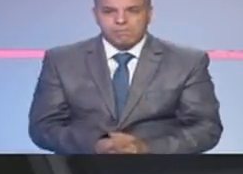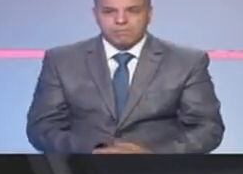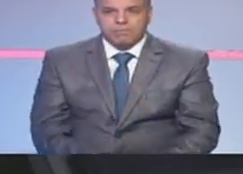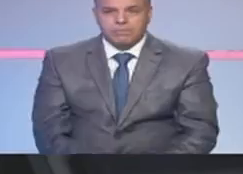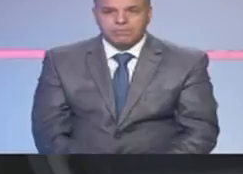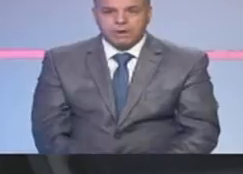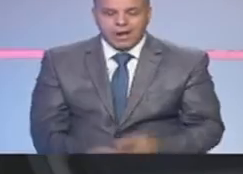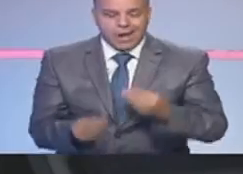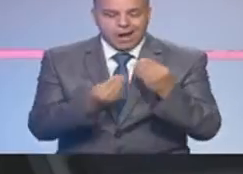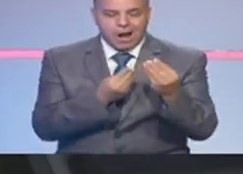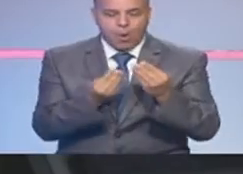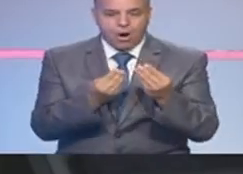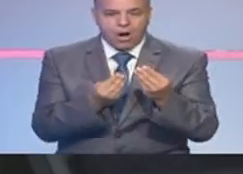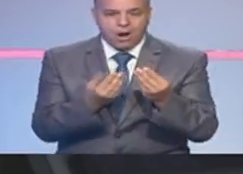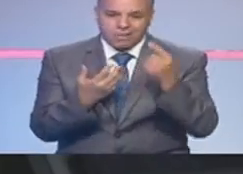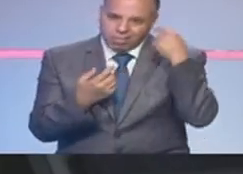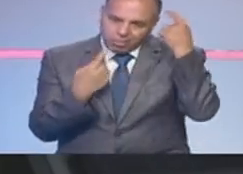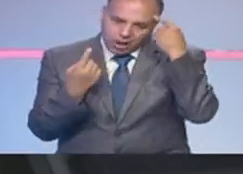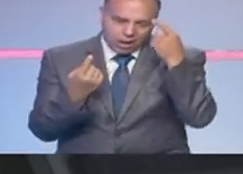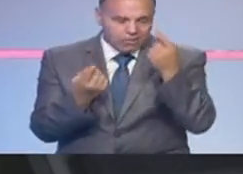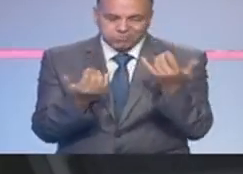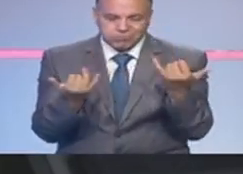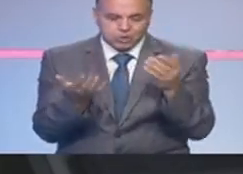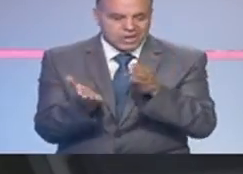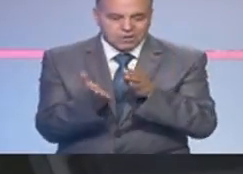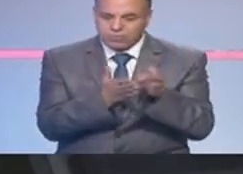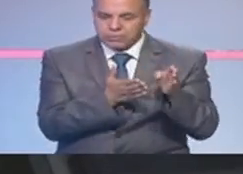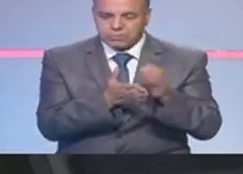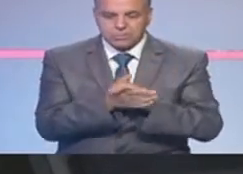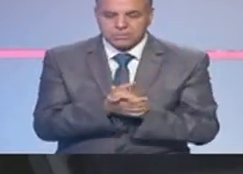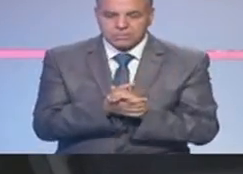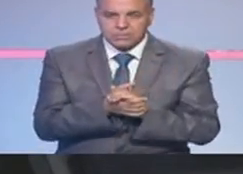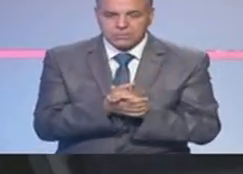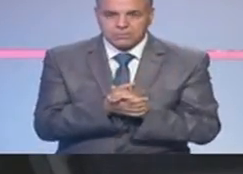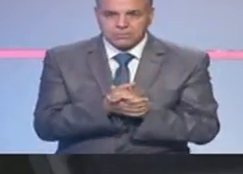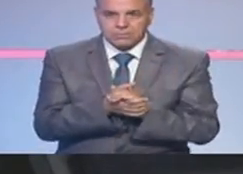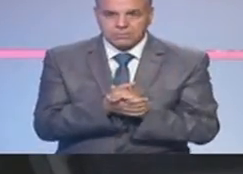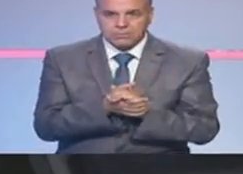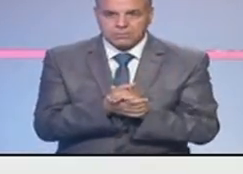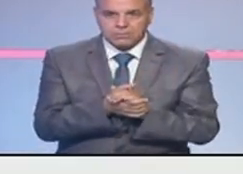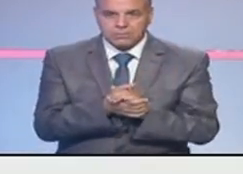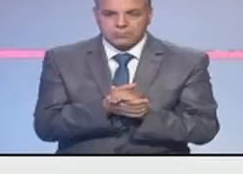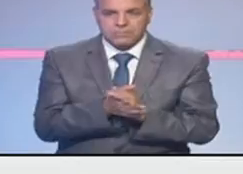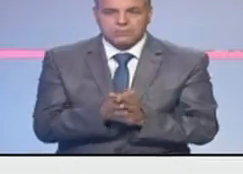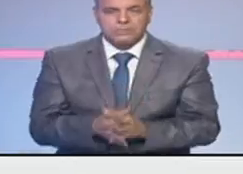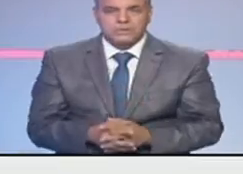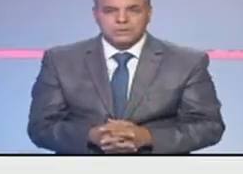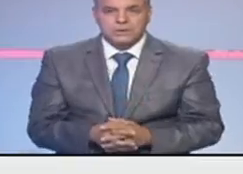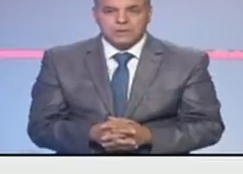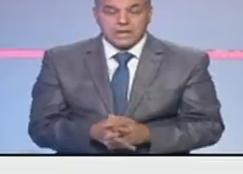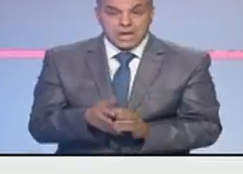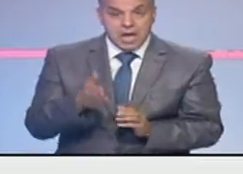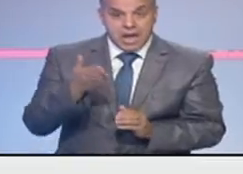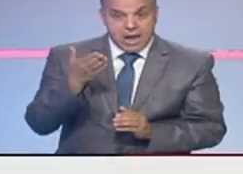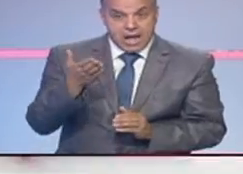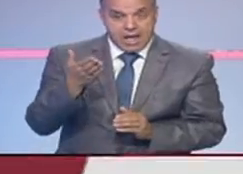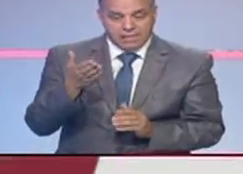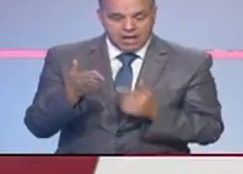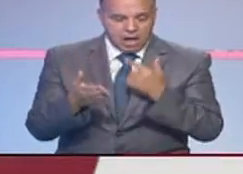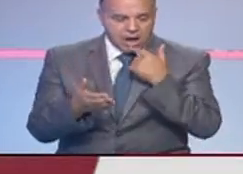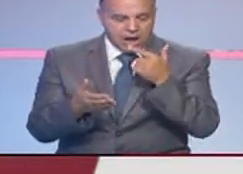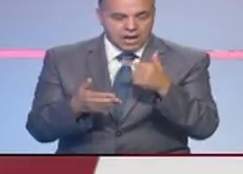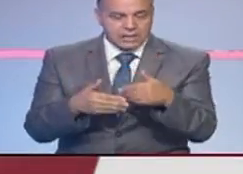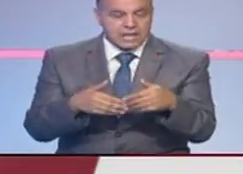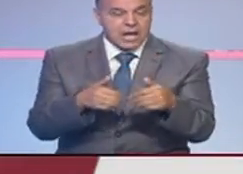الحوار الذي يتوهم انه يمكن ان ياتي هذا في وقت اعتبرت